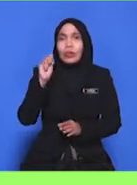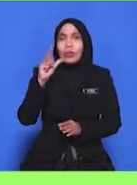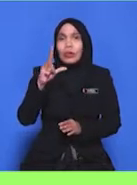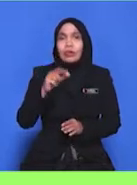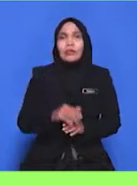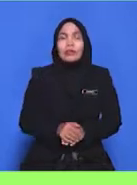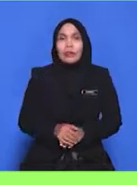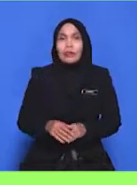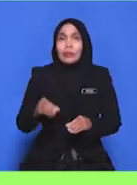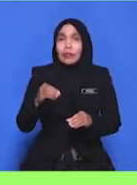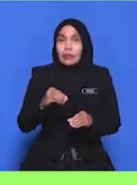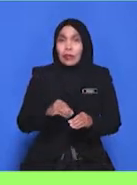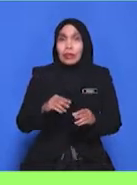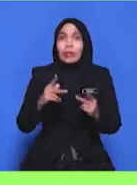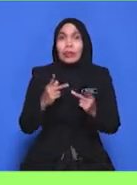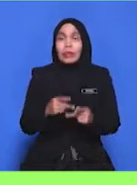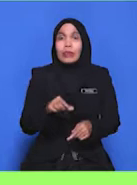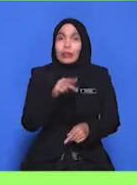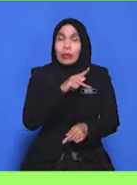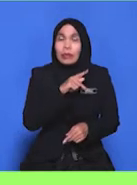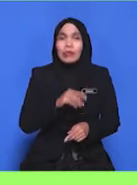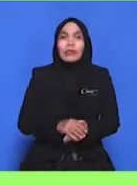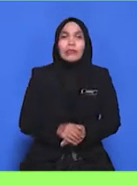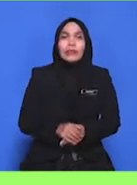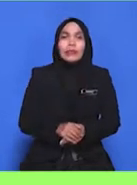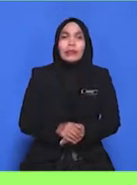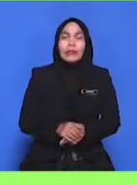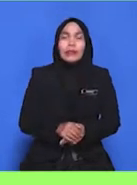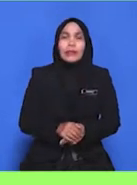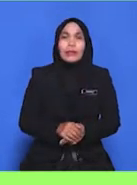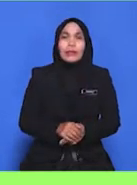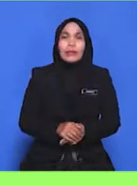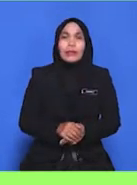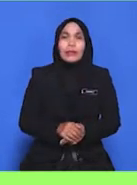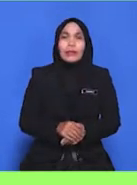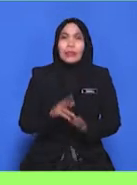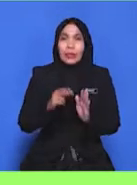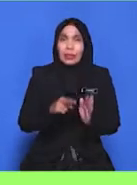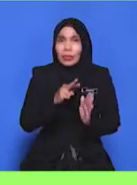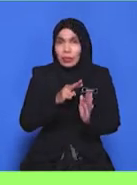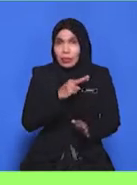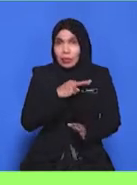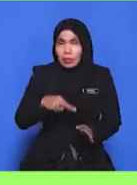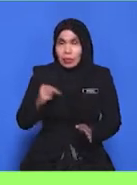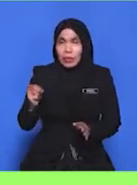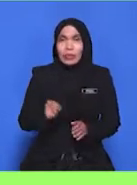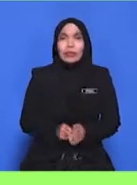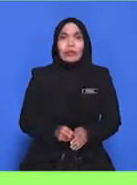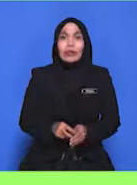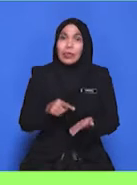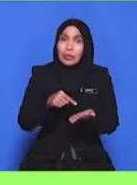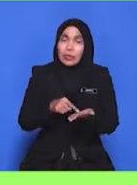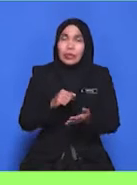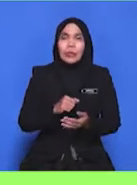kepada hiburan dan kekejaman. Dari sudut akhlak khalifah, kerajaan Umayyah ini apabila mereka